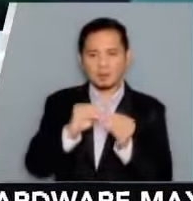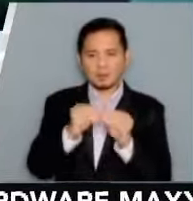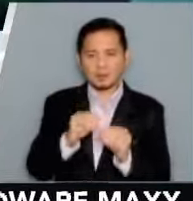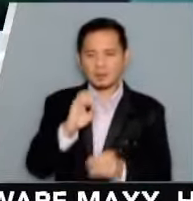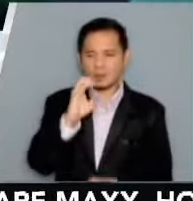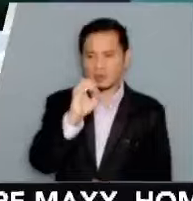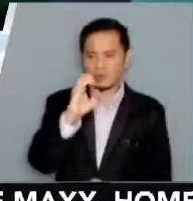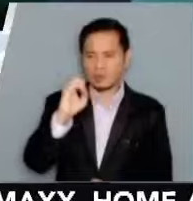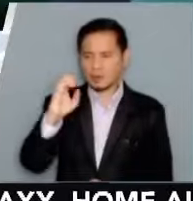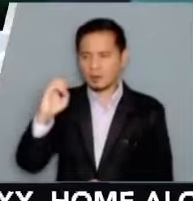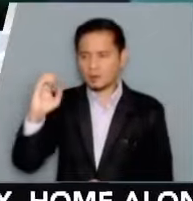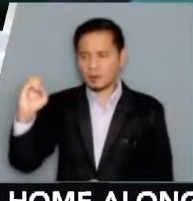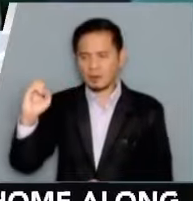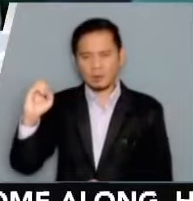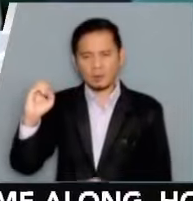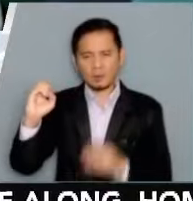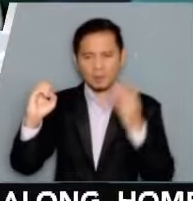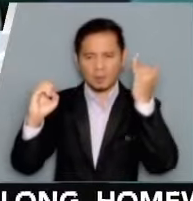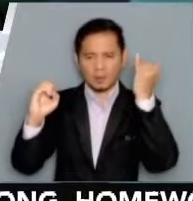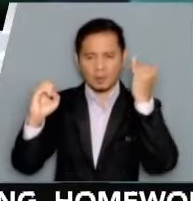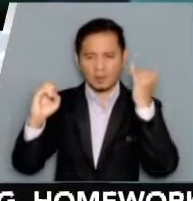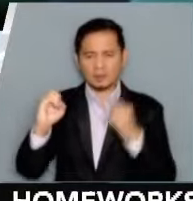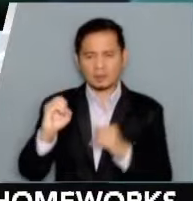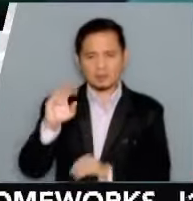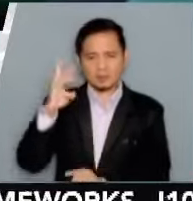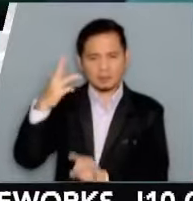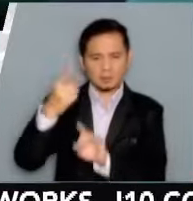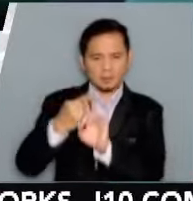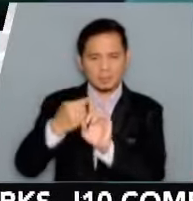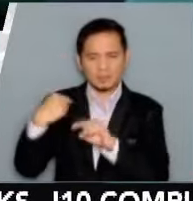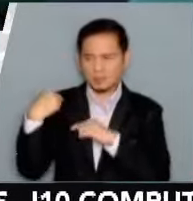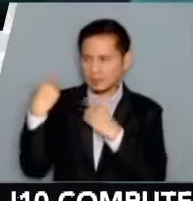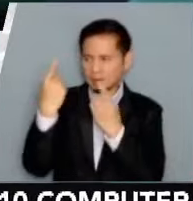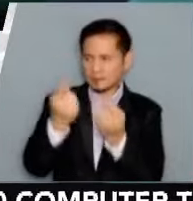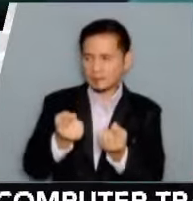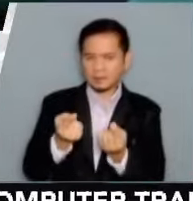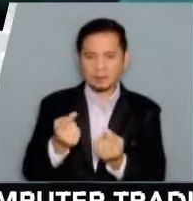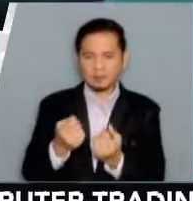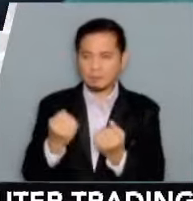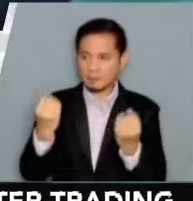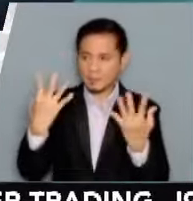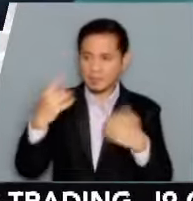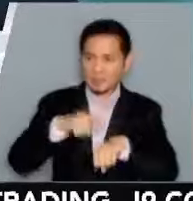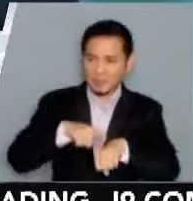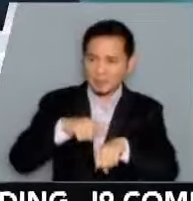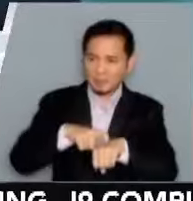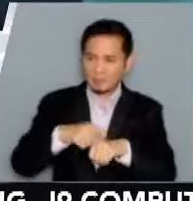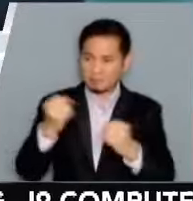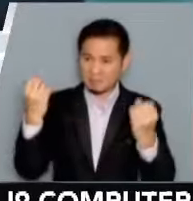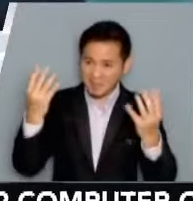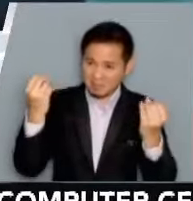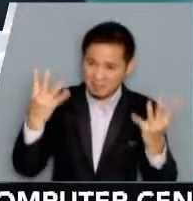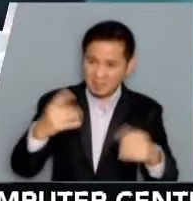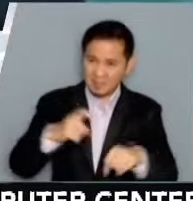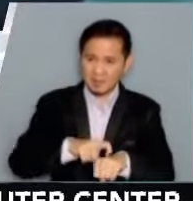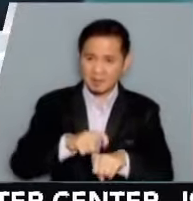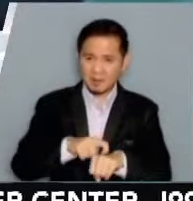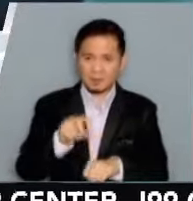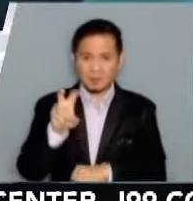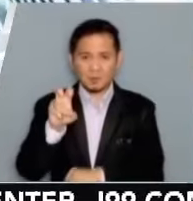00 6 months na siya nanalo several times multiple times at 225,000